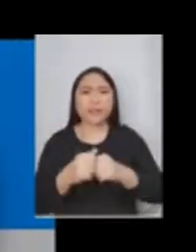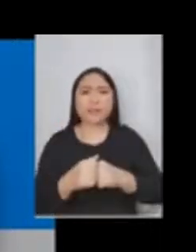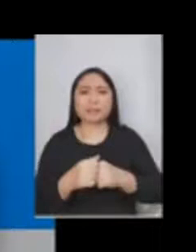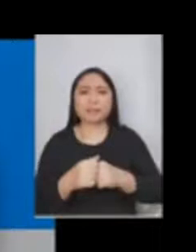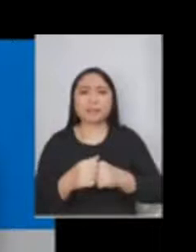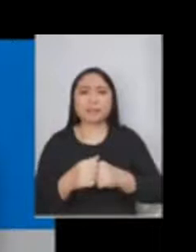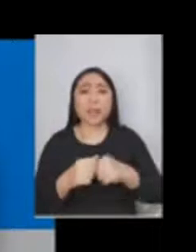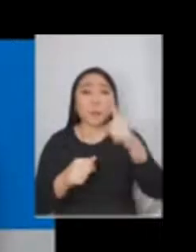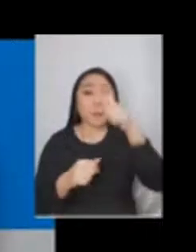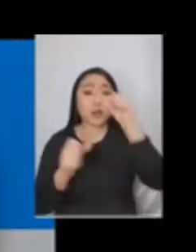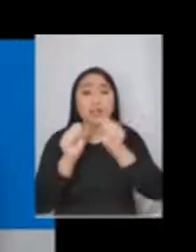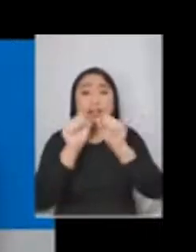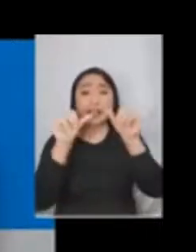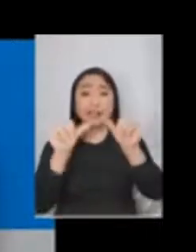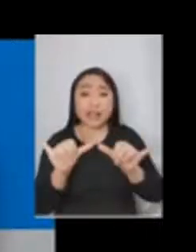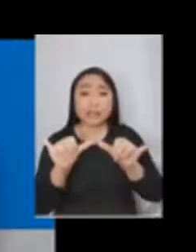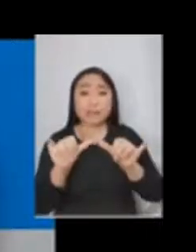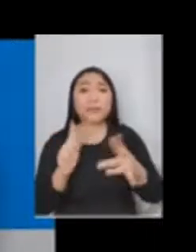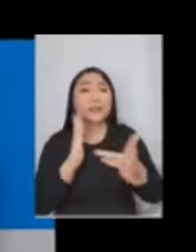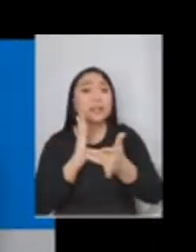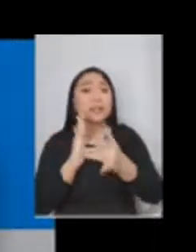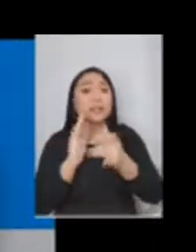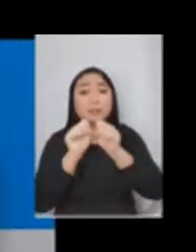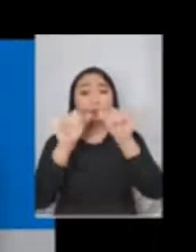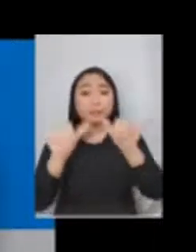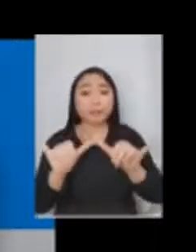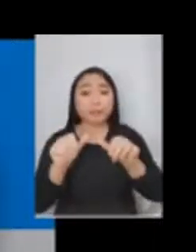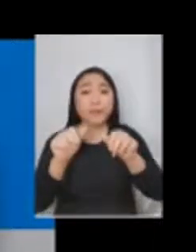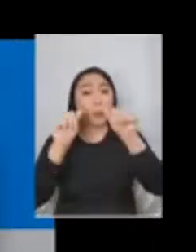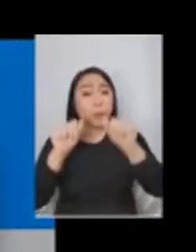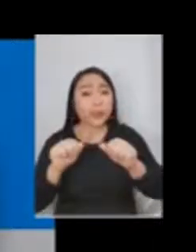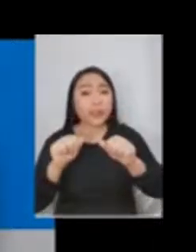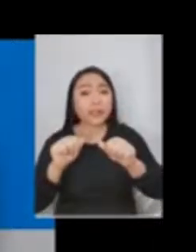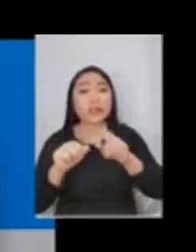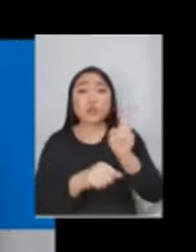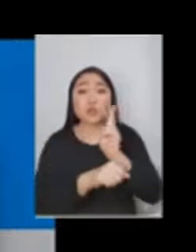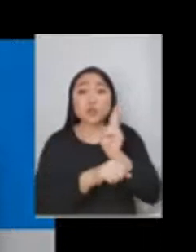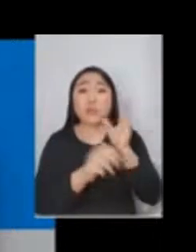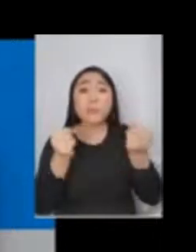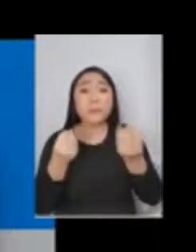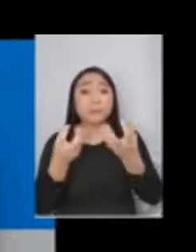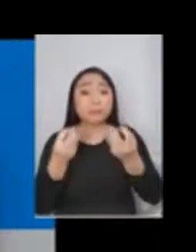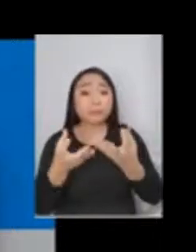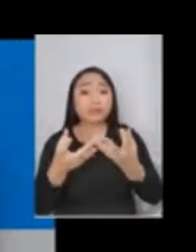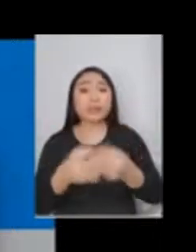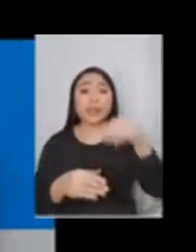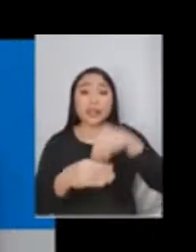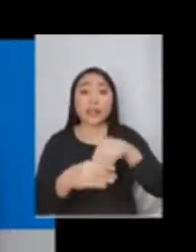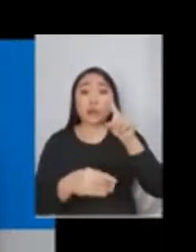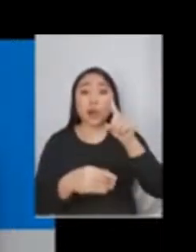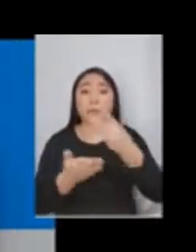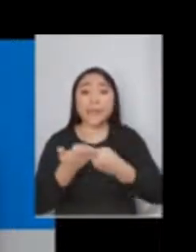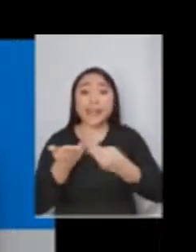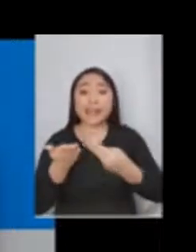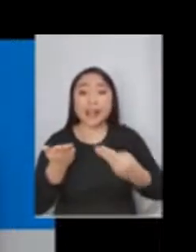sa ating mga beneficiaries or requesting institutions. Yan. Kailangan lang po meron tayong mga hardwares na